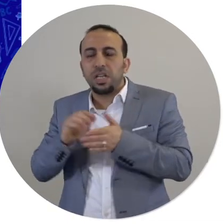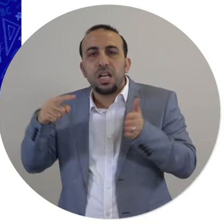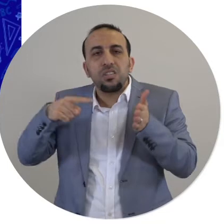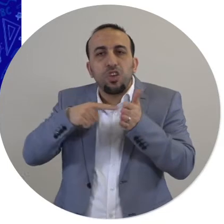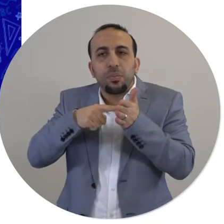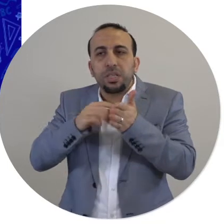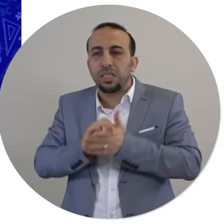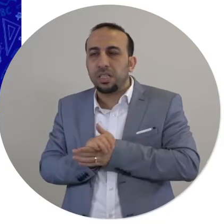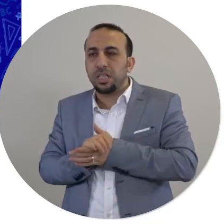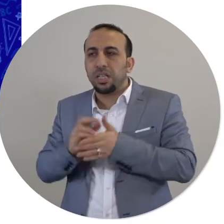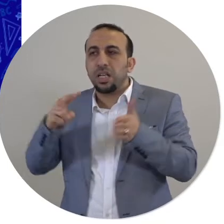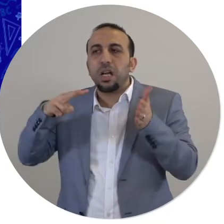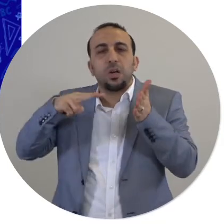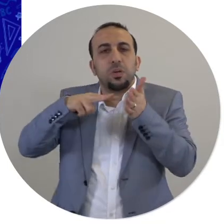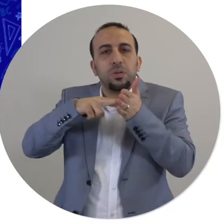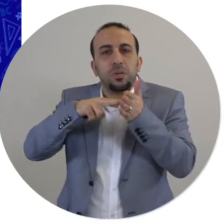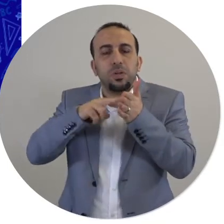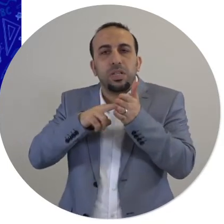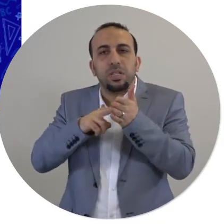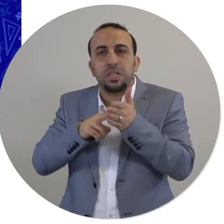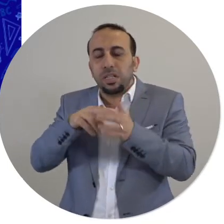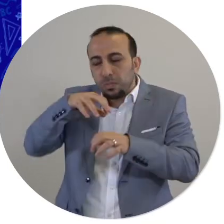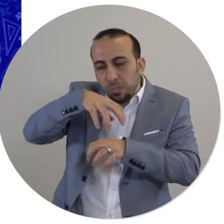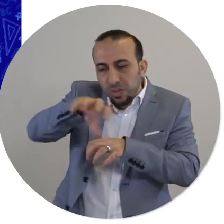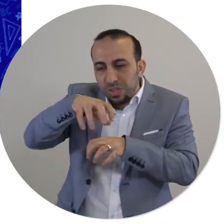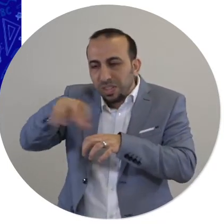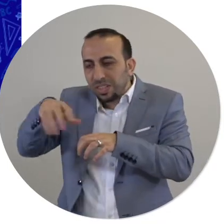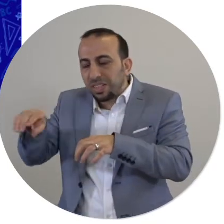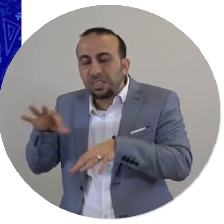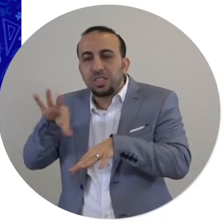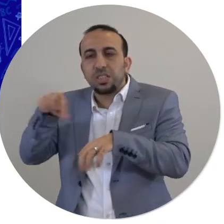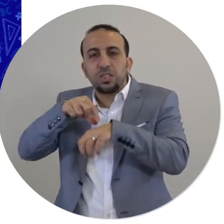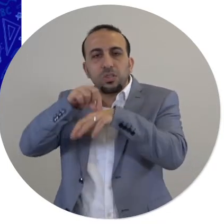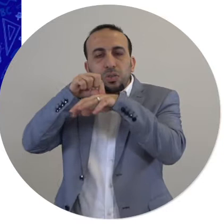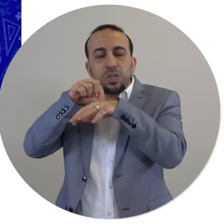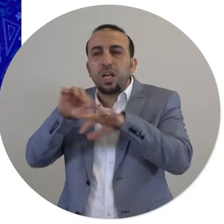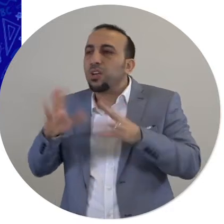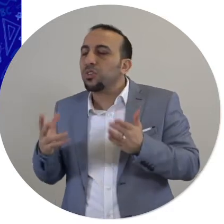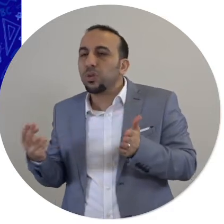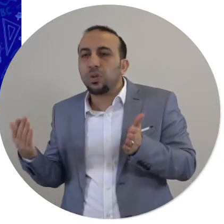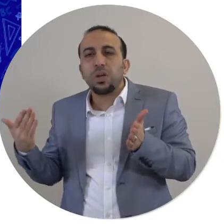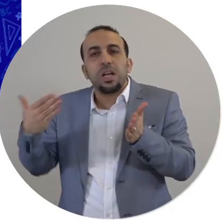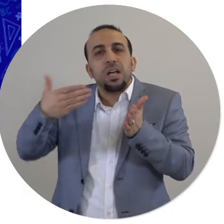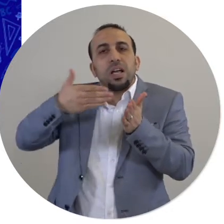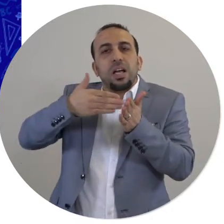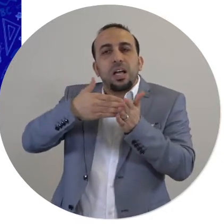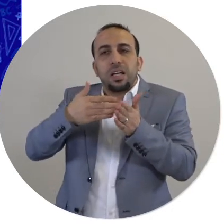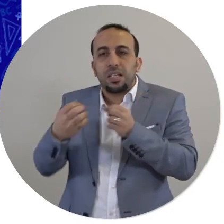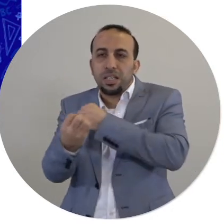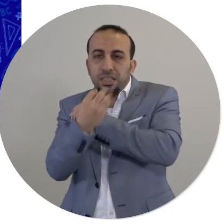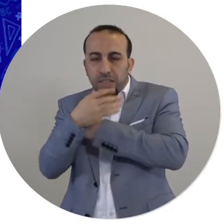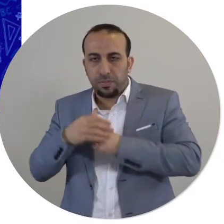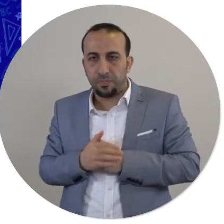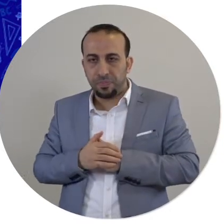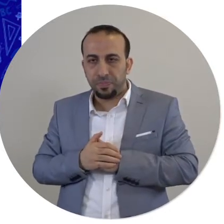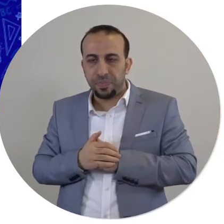من الفئات يتم تقسيم السكان فيها وفقا لآخر مؤهل دراسي حصل عليه الفرد. آخر نوع من